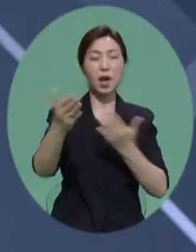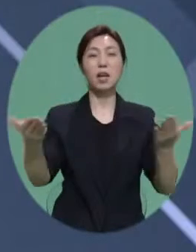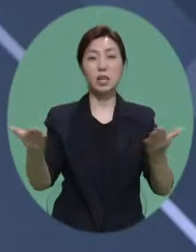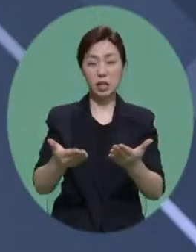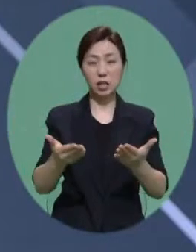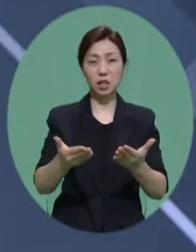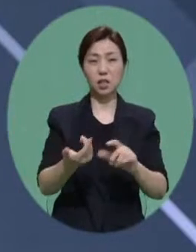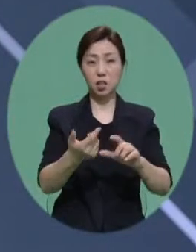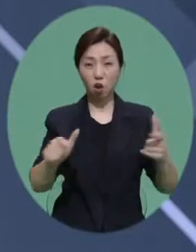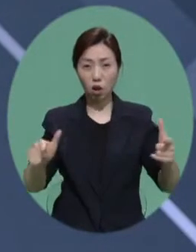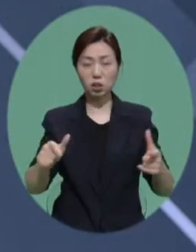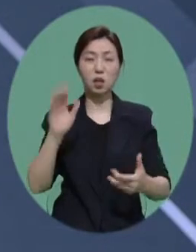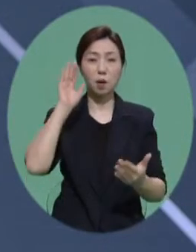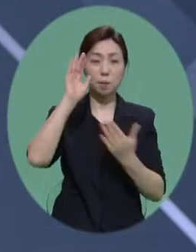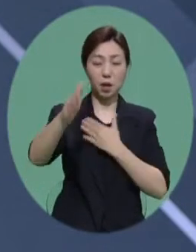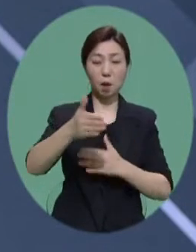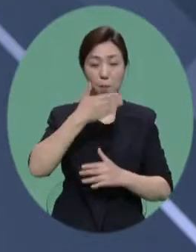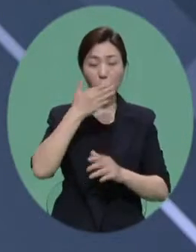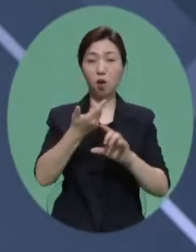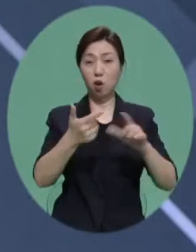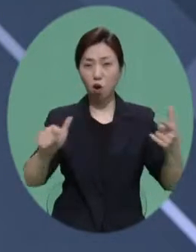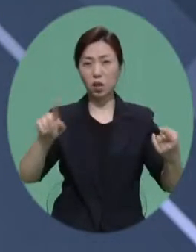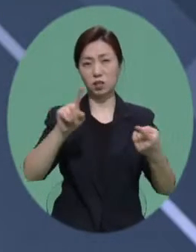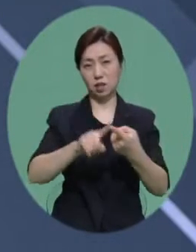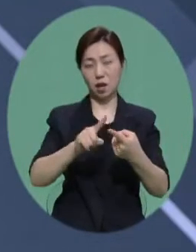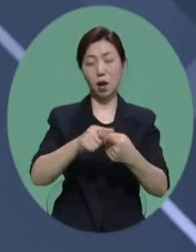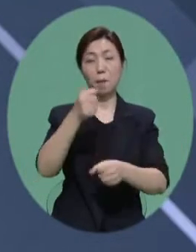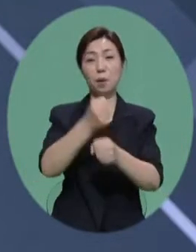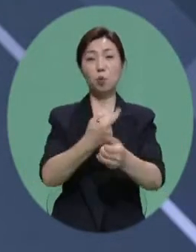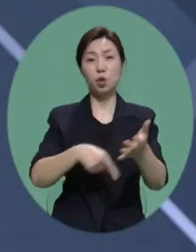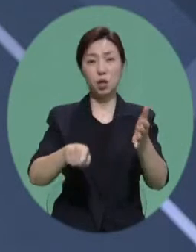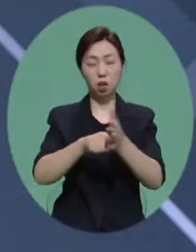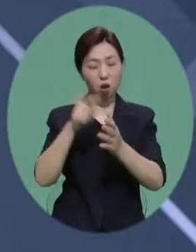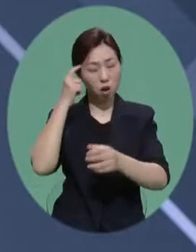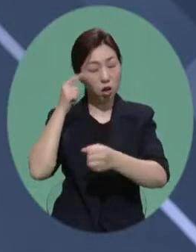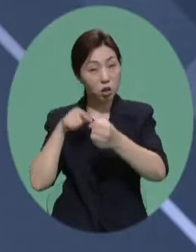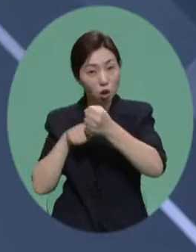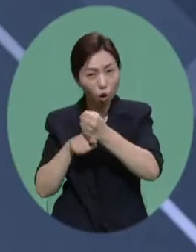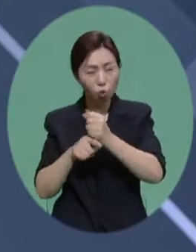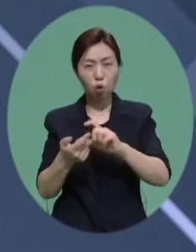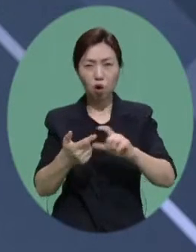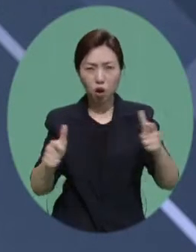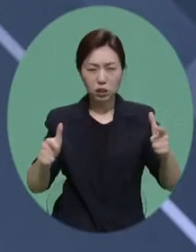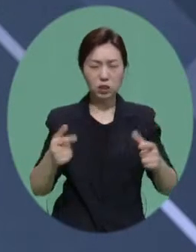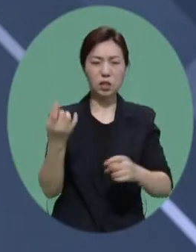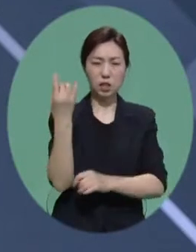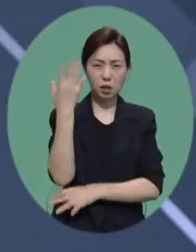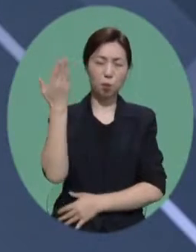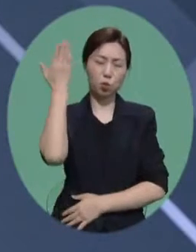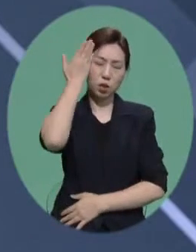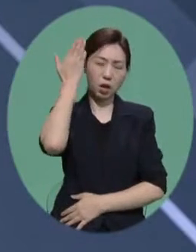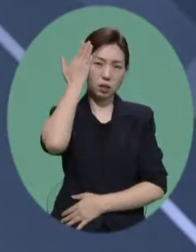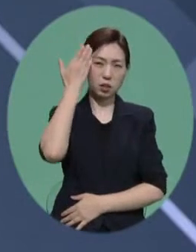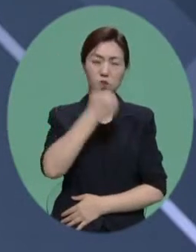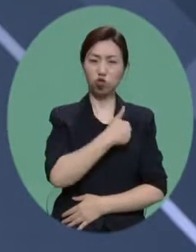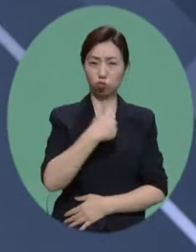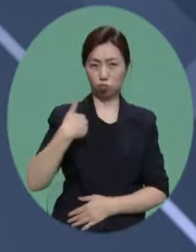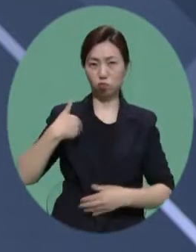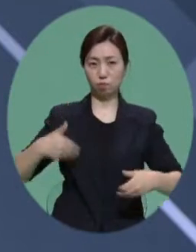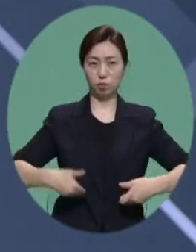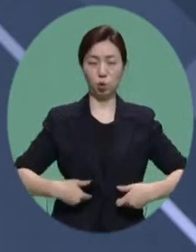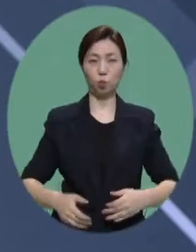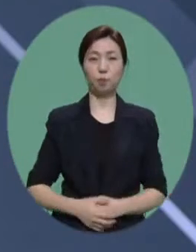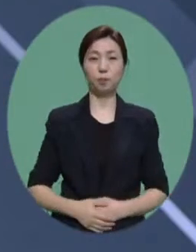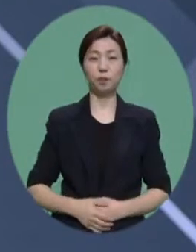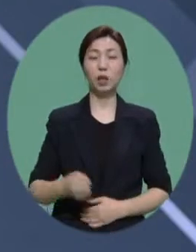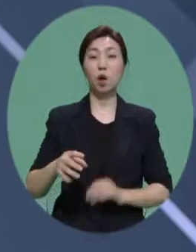만들기 위해서는 과학 기술의 흐름에 대해서 기본적인 상식과 소향은 갖춰야 합니다 또한